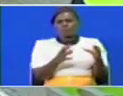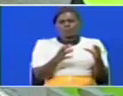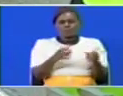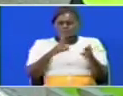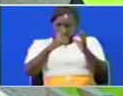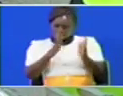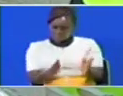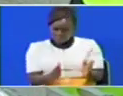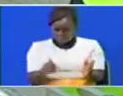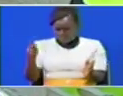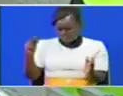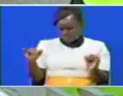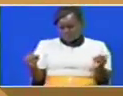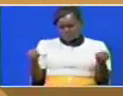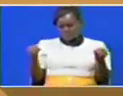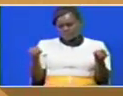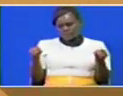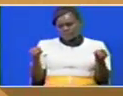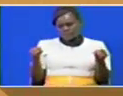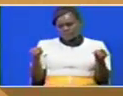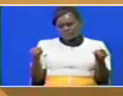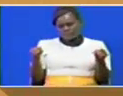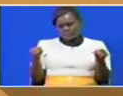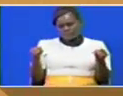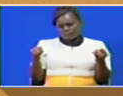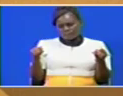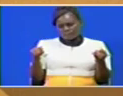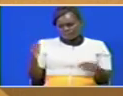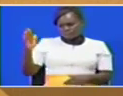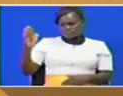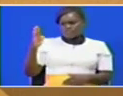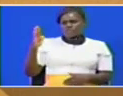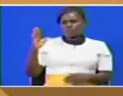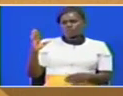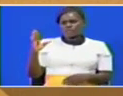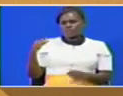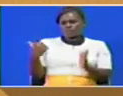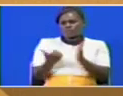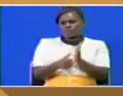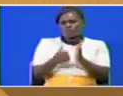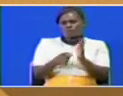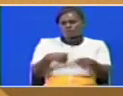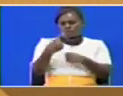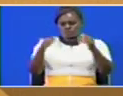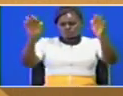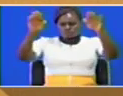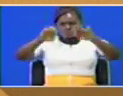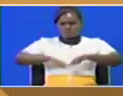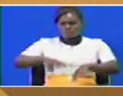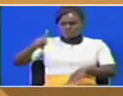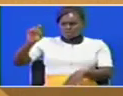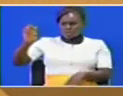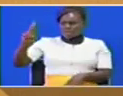Shadrack Miti, KTN leo. Huku utovu wa usalama ukiendelea kulizonga sehemu ya bonde la Kerio na